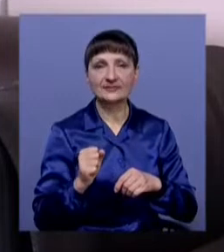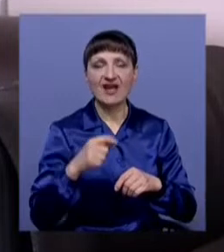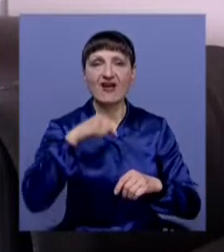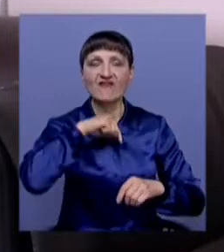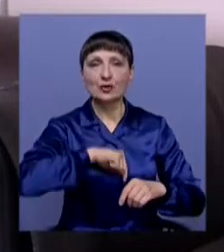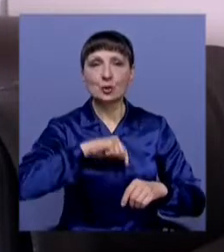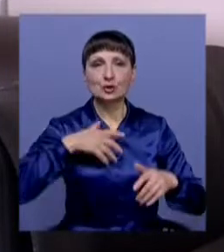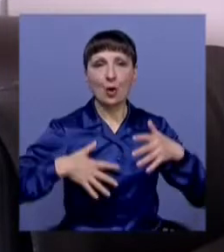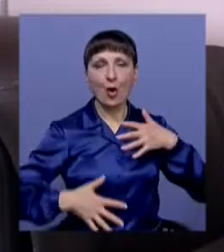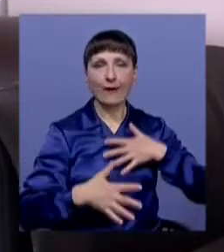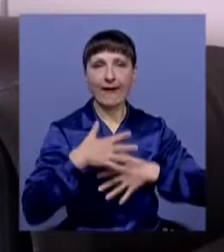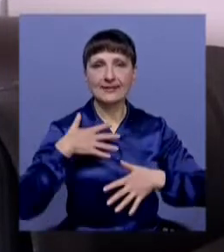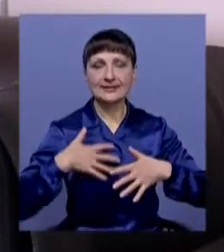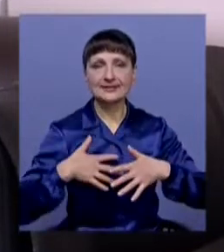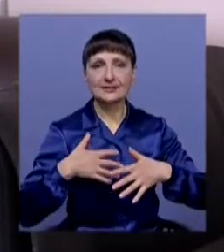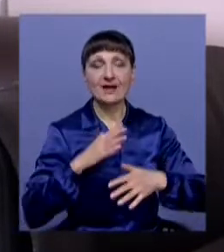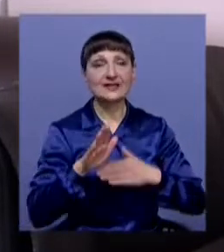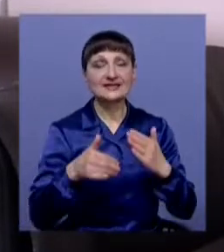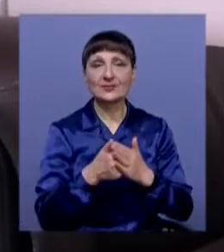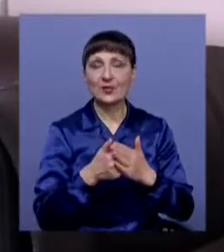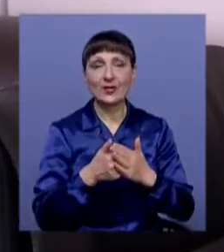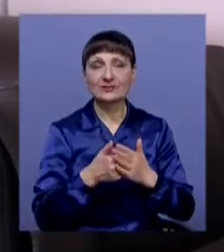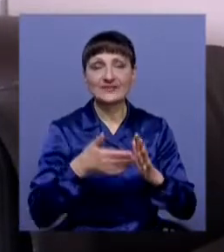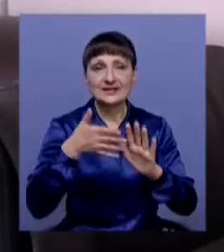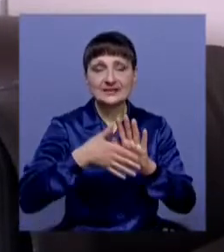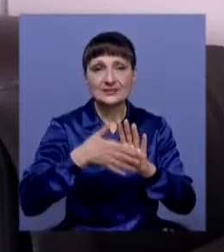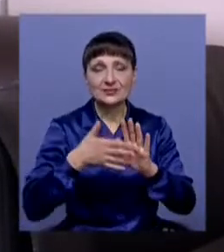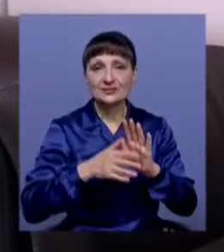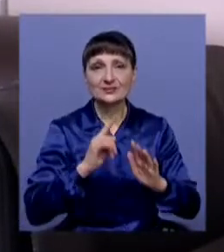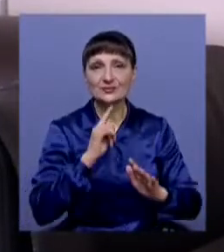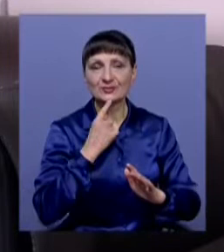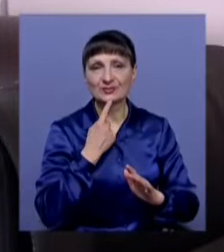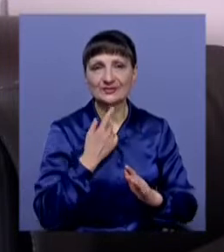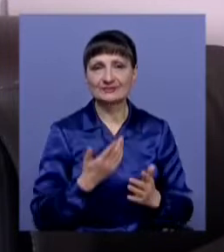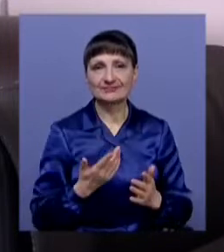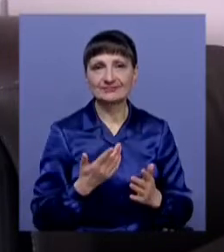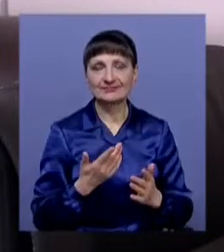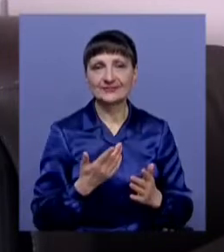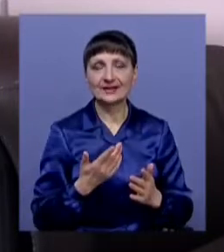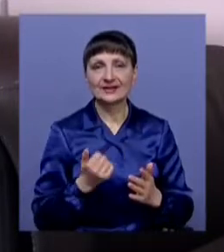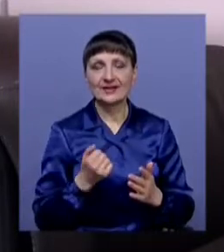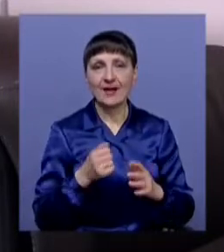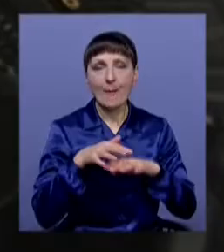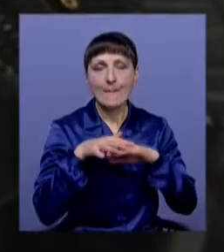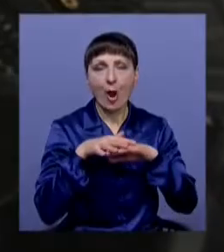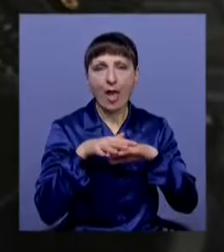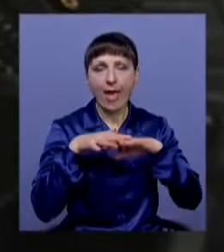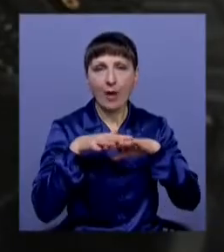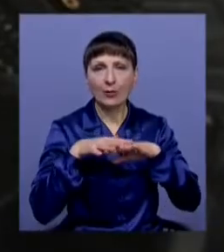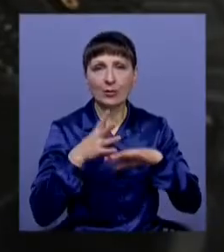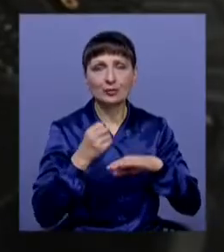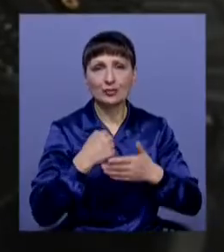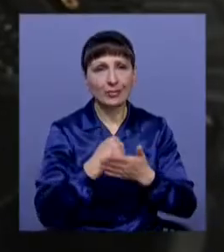внутренние системы организма, оно до сих пор не выявлено на тонком таком молекулярном уровне, еще